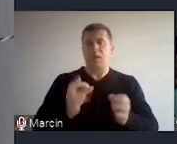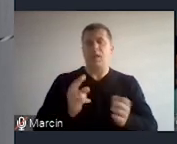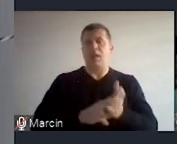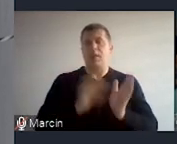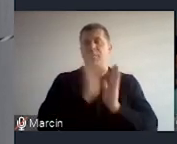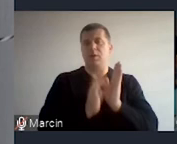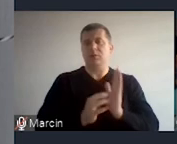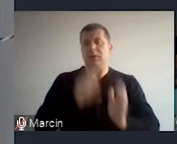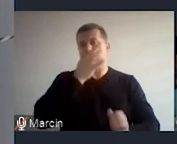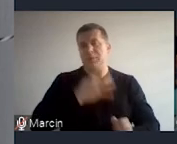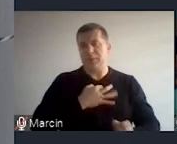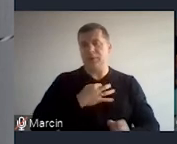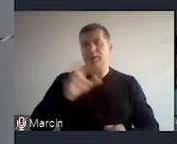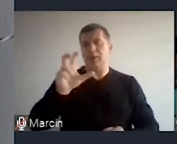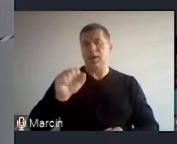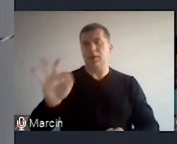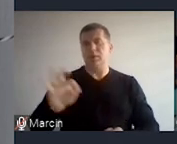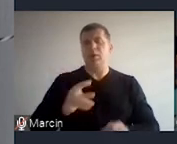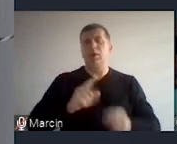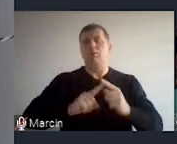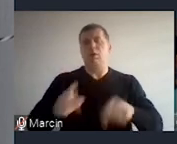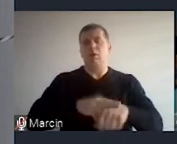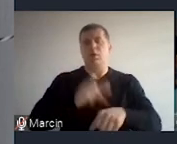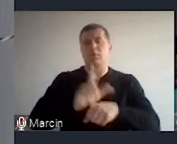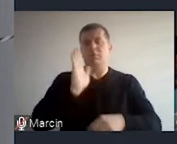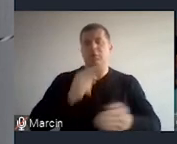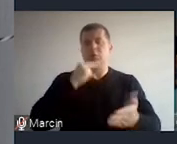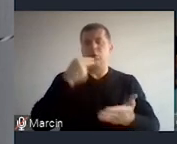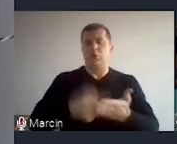bieżąco w razie potrzeby pytania, ja będę odpowiadał na nie po 12.